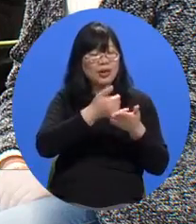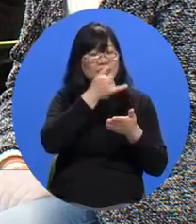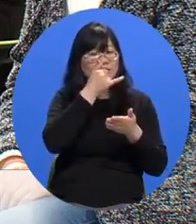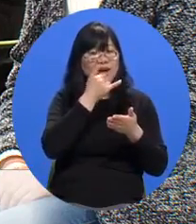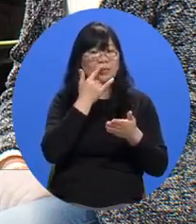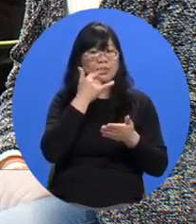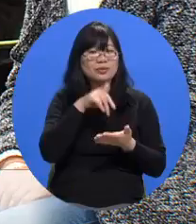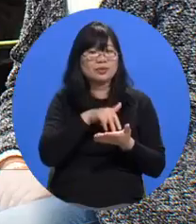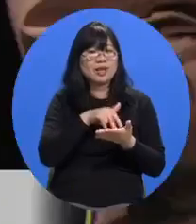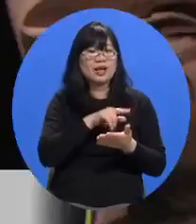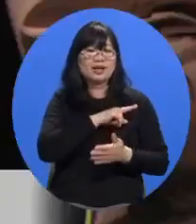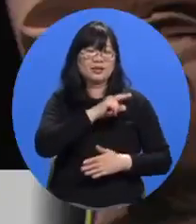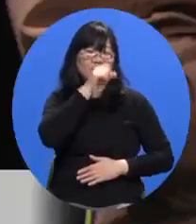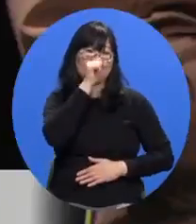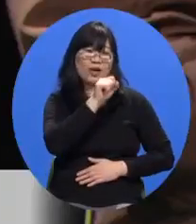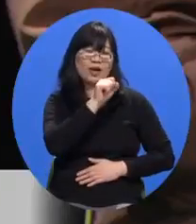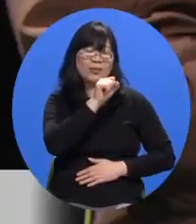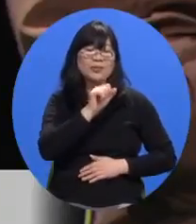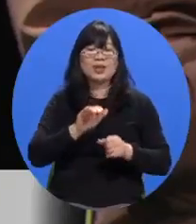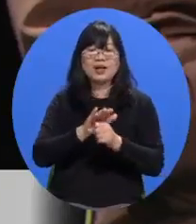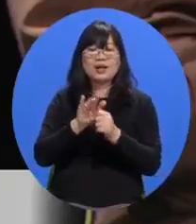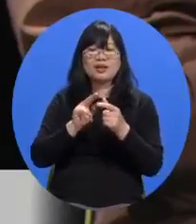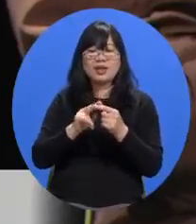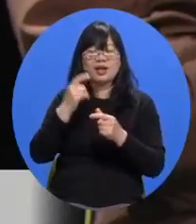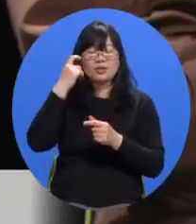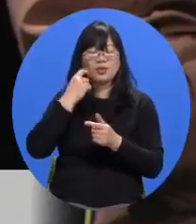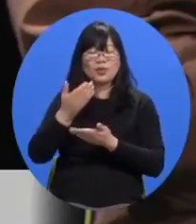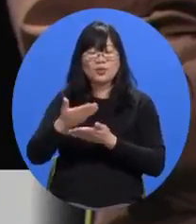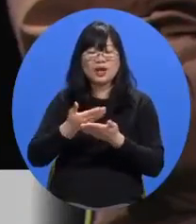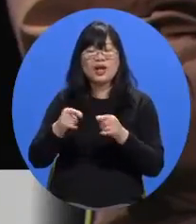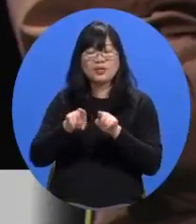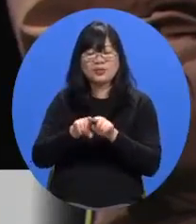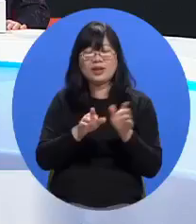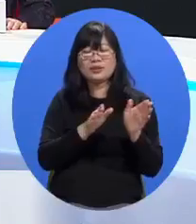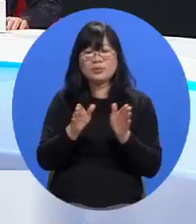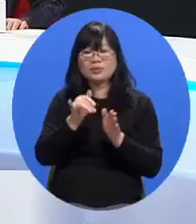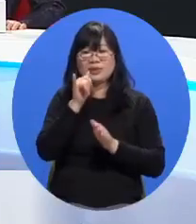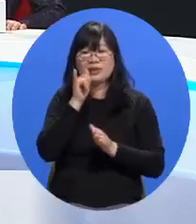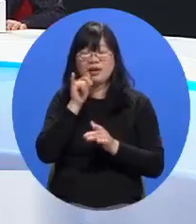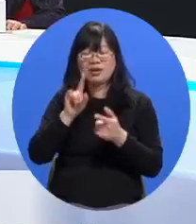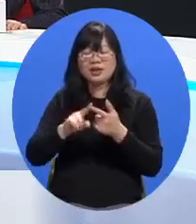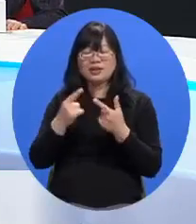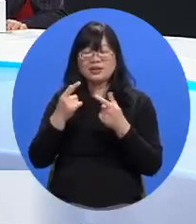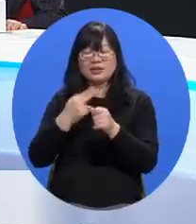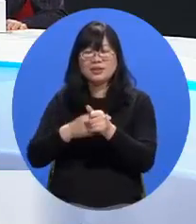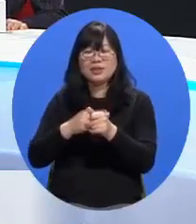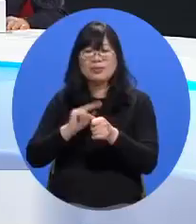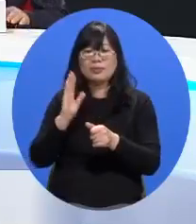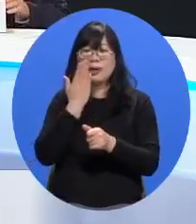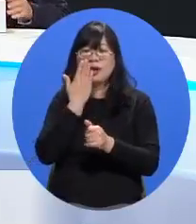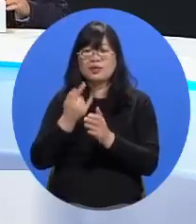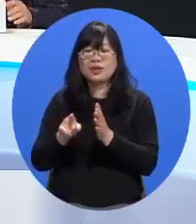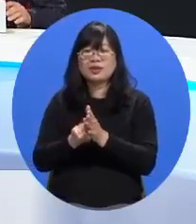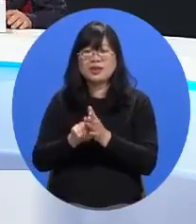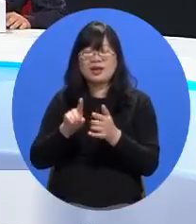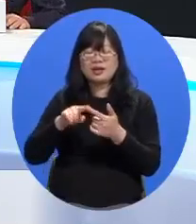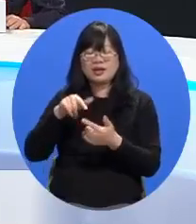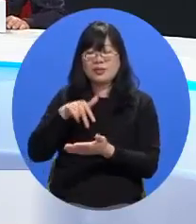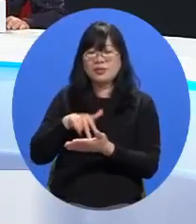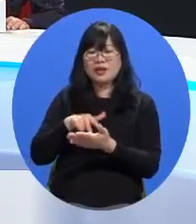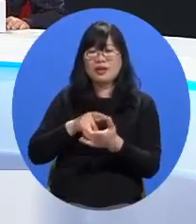학부모 입장에서 가장 좋은 것 같습니다. 네, 사랑과 교감을 네. 갖춘 선생님. 그럼 그런 선생님이 되려면 좀 이런